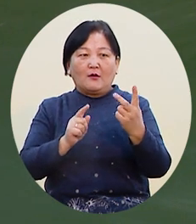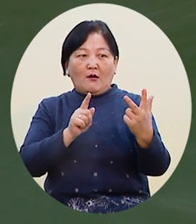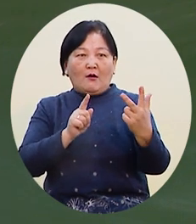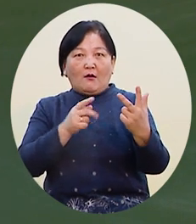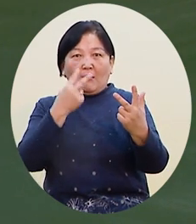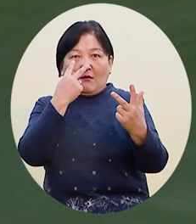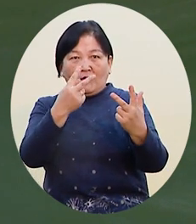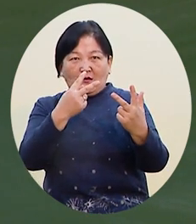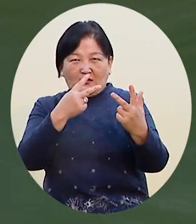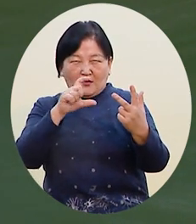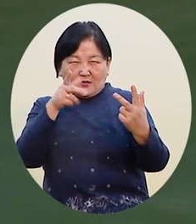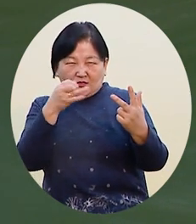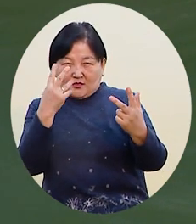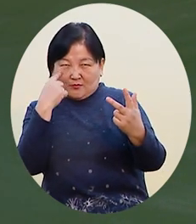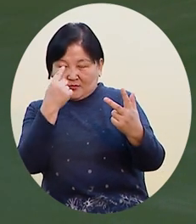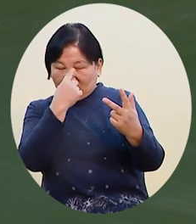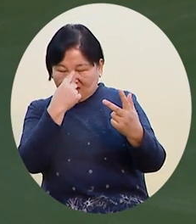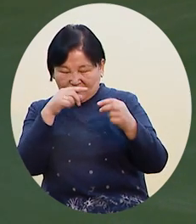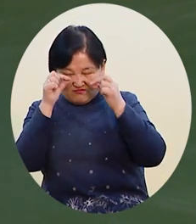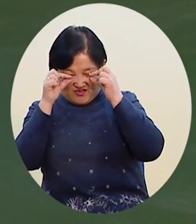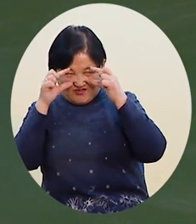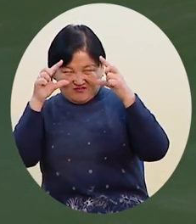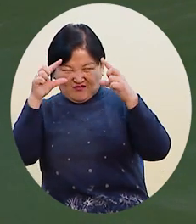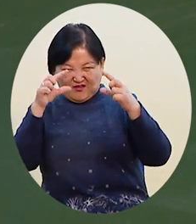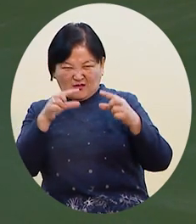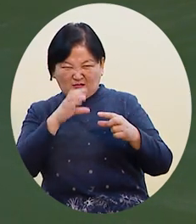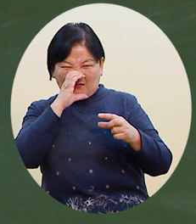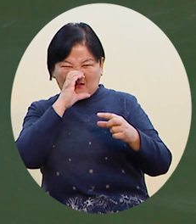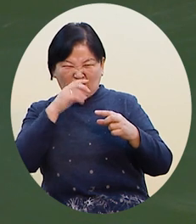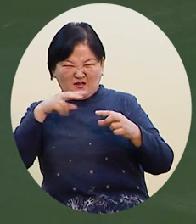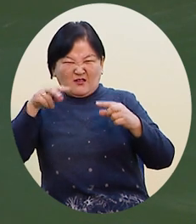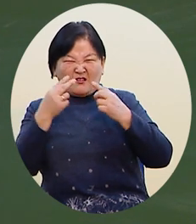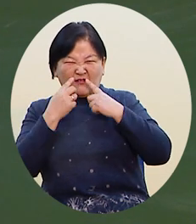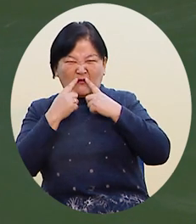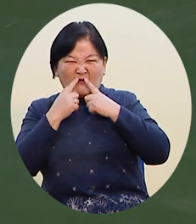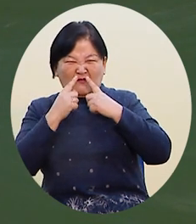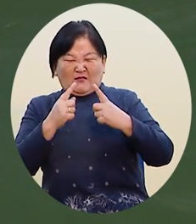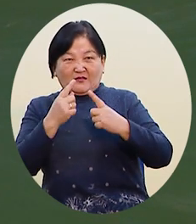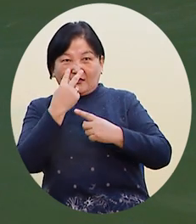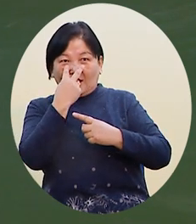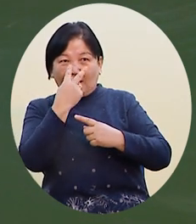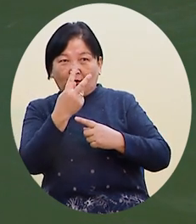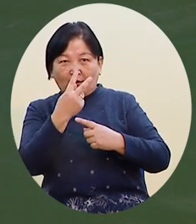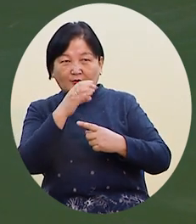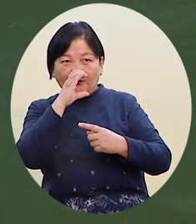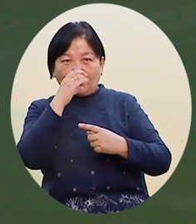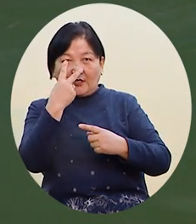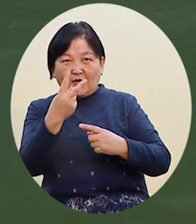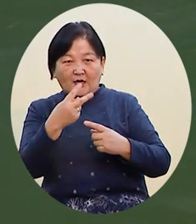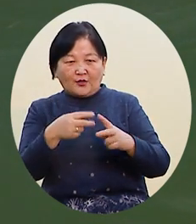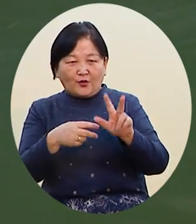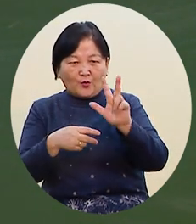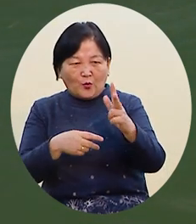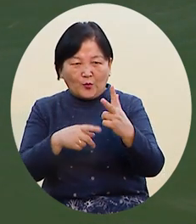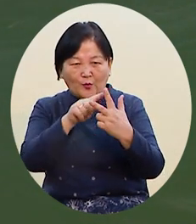нь жартайсан хэдрэг шүдэн яр зайсан зүудэн доршгүй муухай зүхлийн дэсний үзэгтээ мэмний